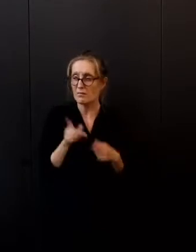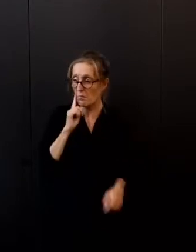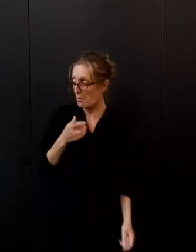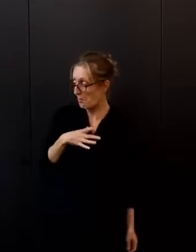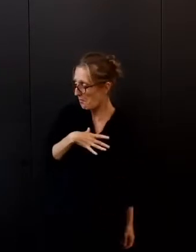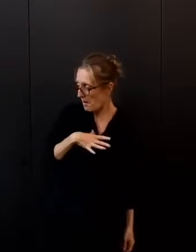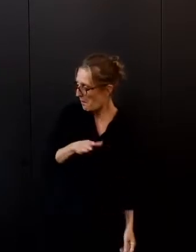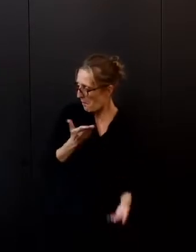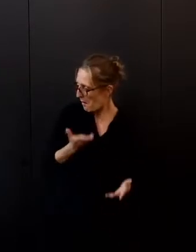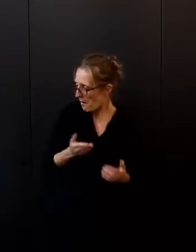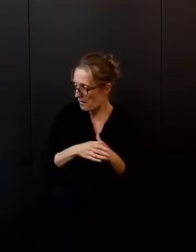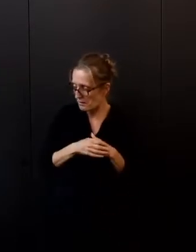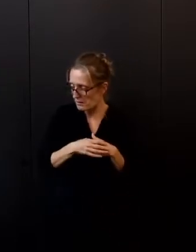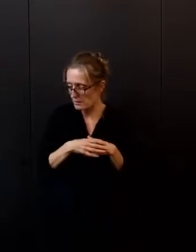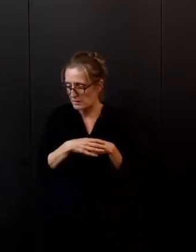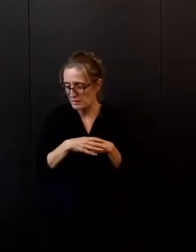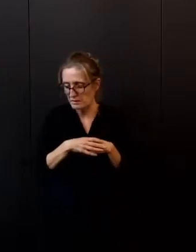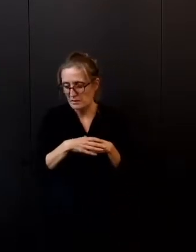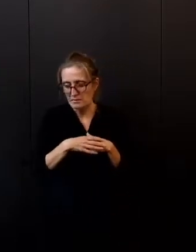pas dans le développement?